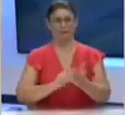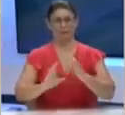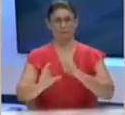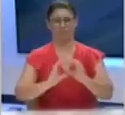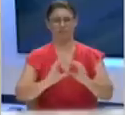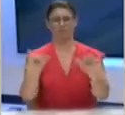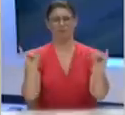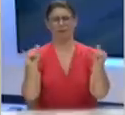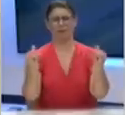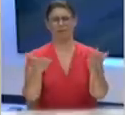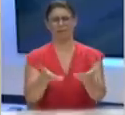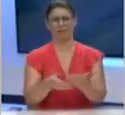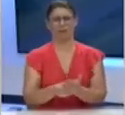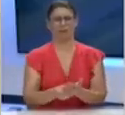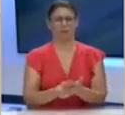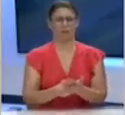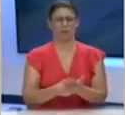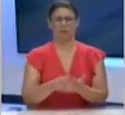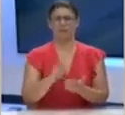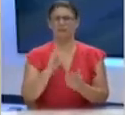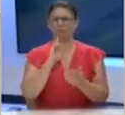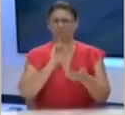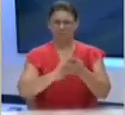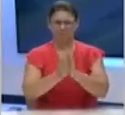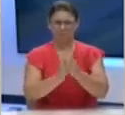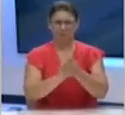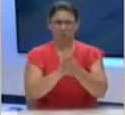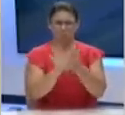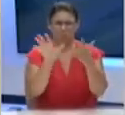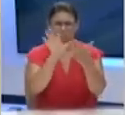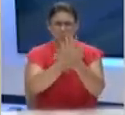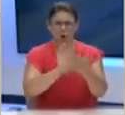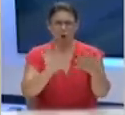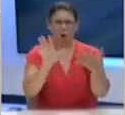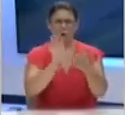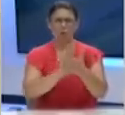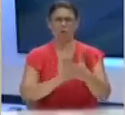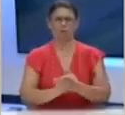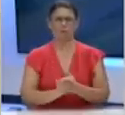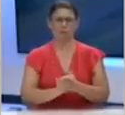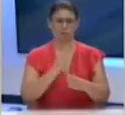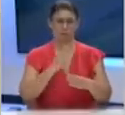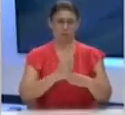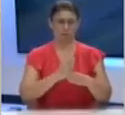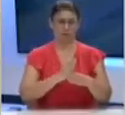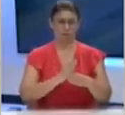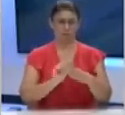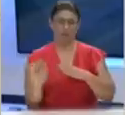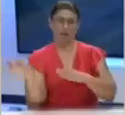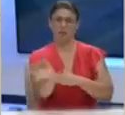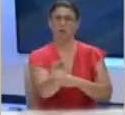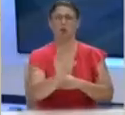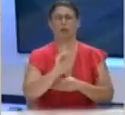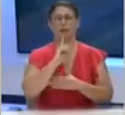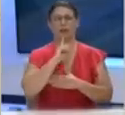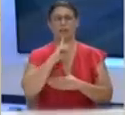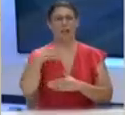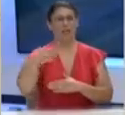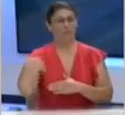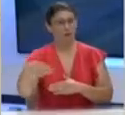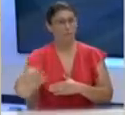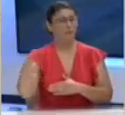επικοινωνιακά παιχνίδια, συνωμοσιολογίες, φωλούρες, για να κρύψετε τις αστοχίες, τις αδυναμίες,